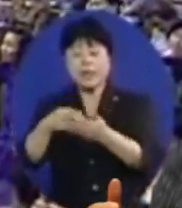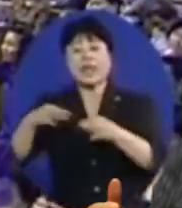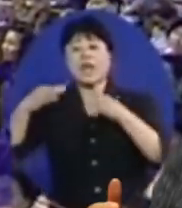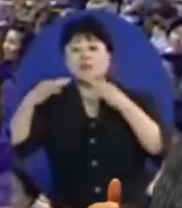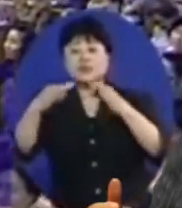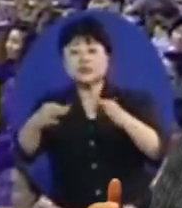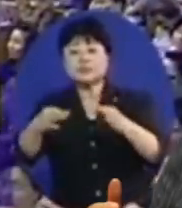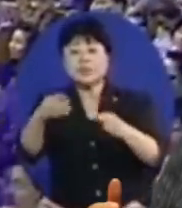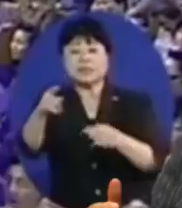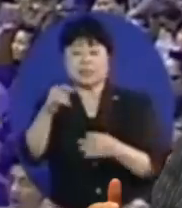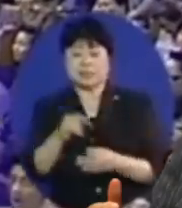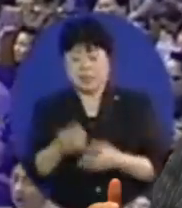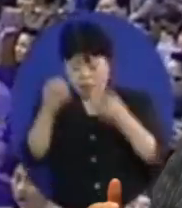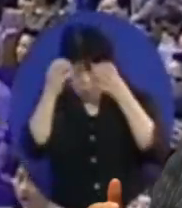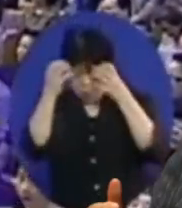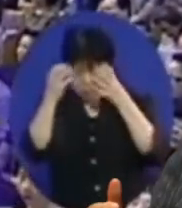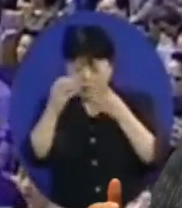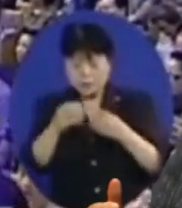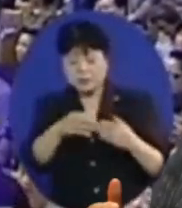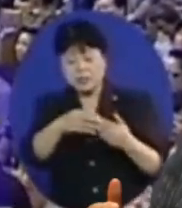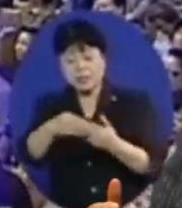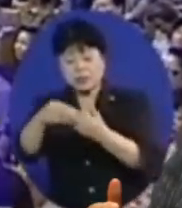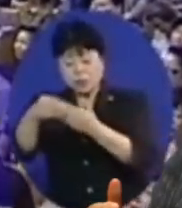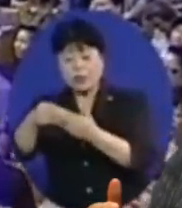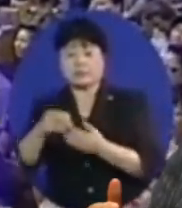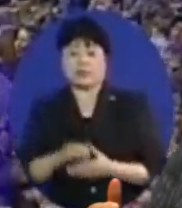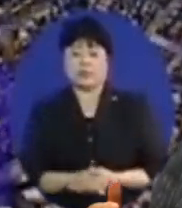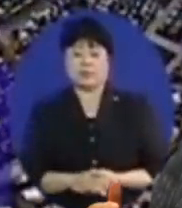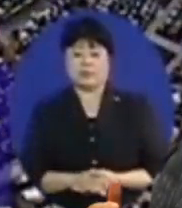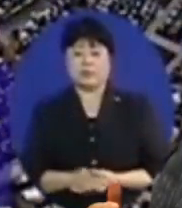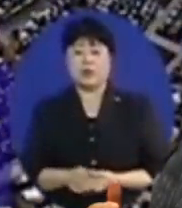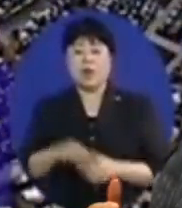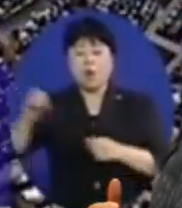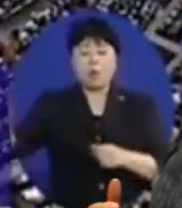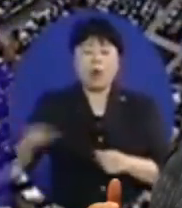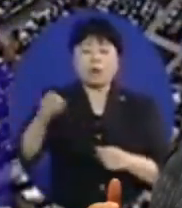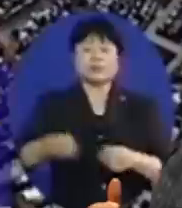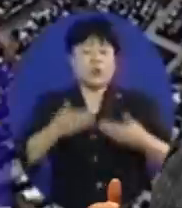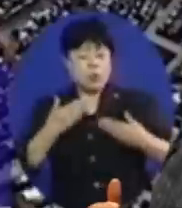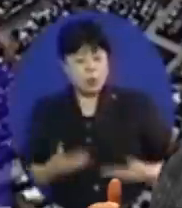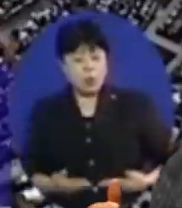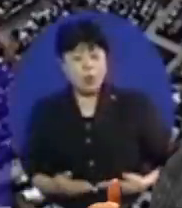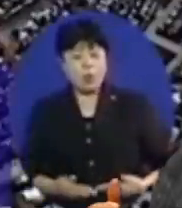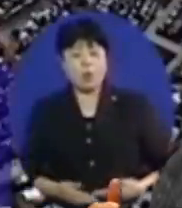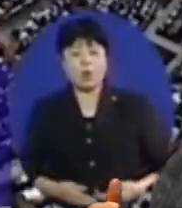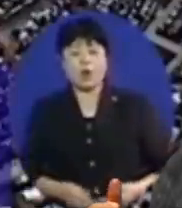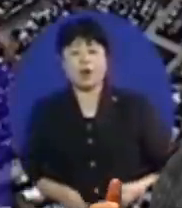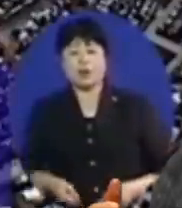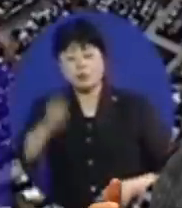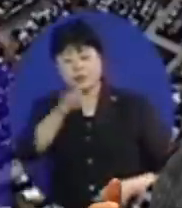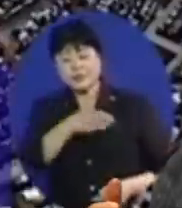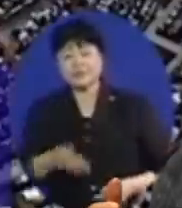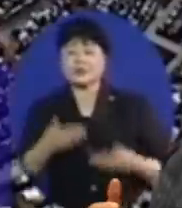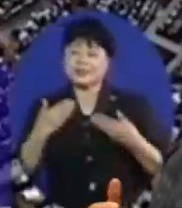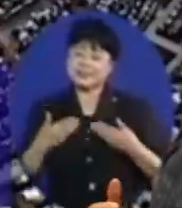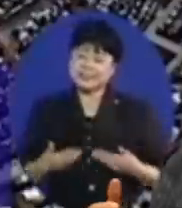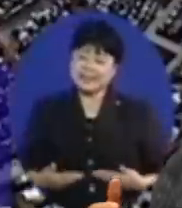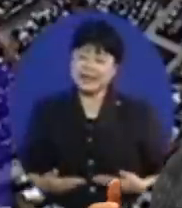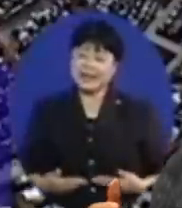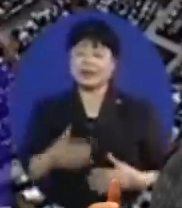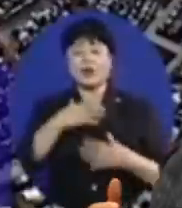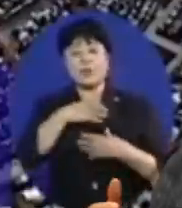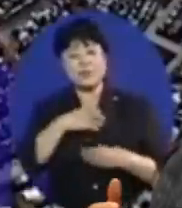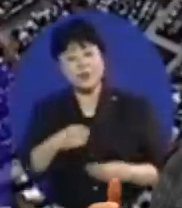부르짖음에 그가 그들의 고통에서 그들을 인도하여 내시고 광풍을 고요하게 하사 물결도 잔잔하게 하시는도다. 그들이